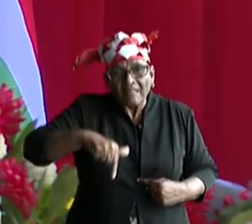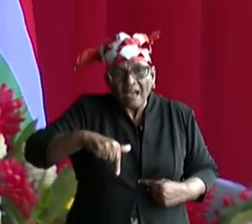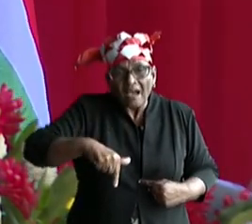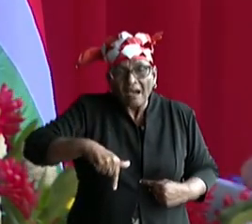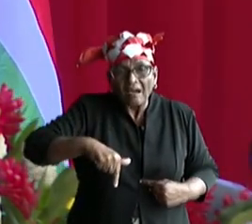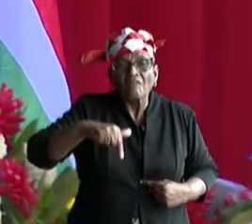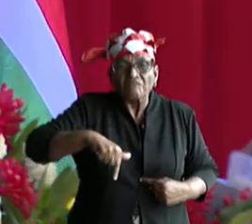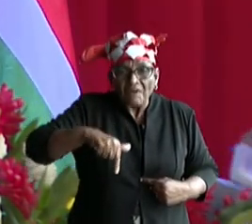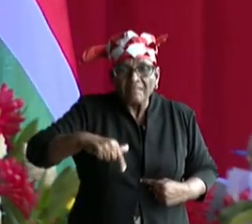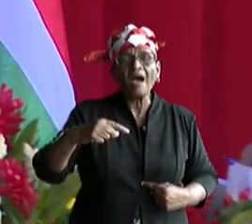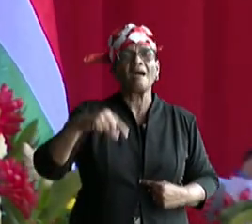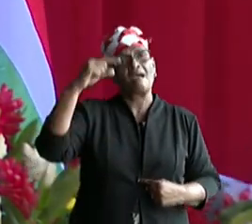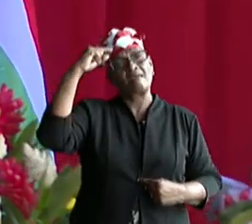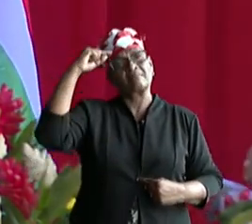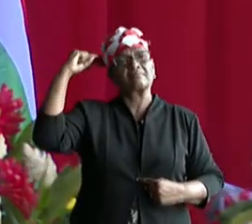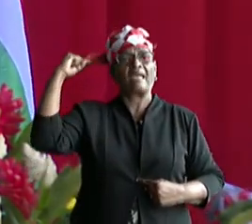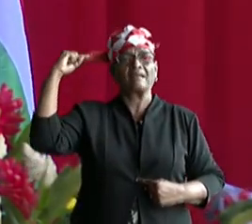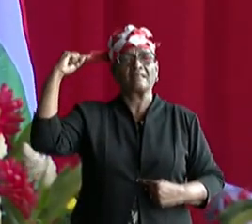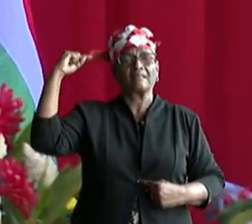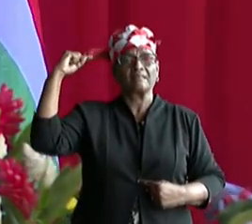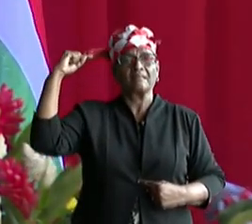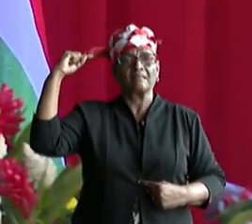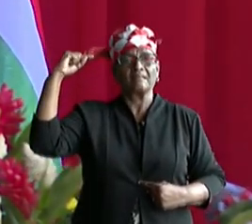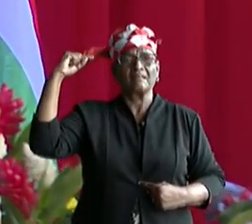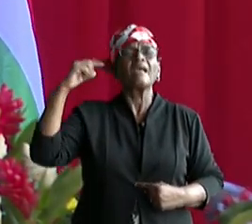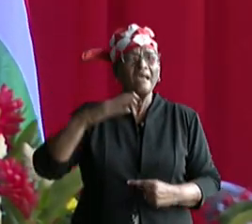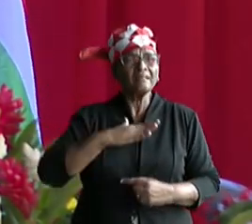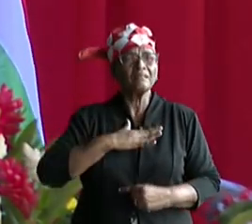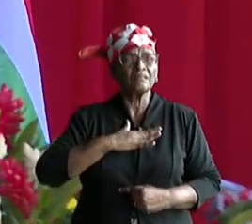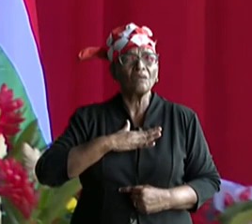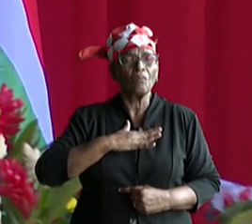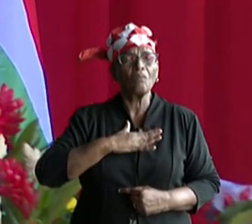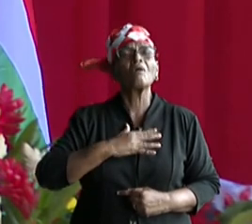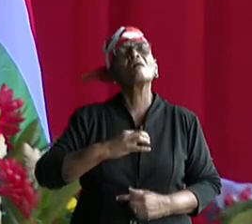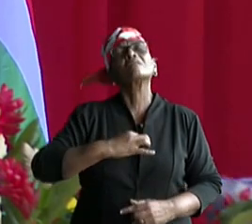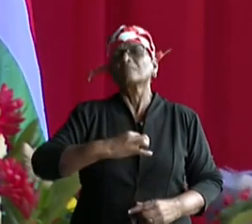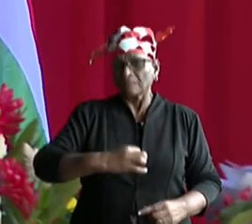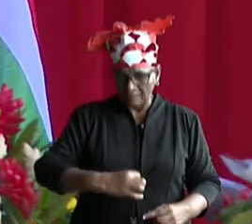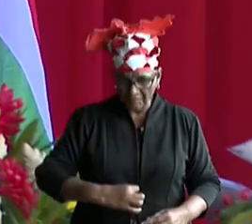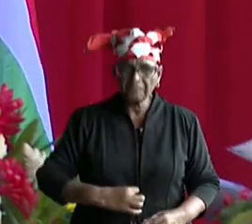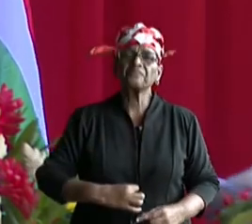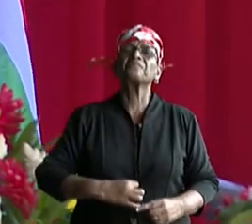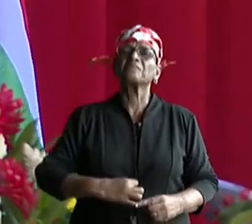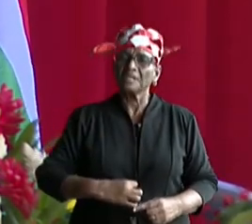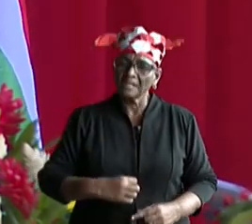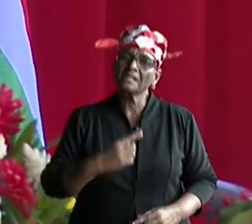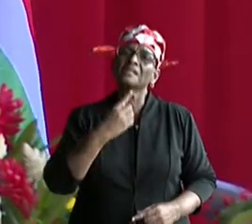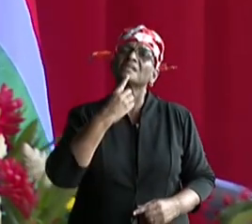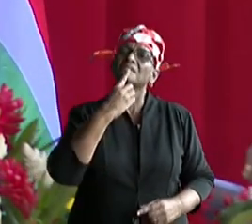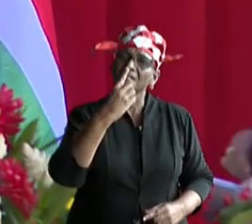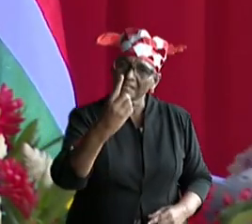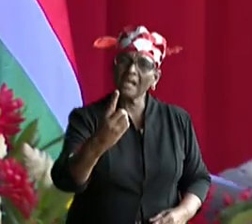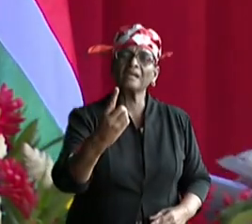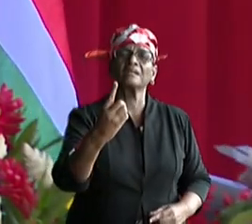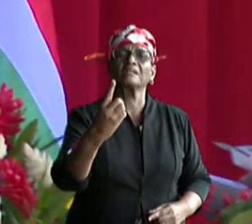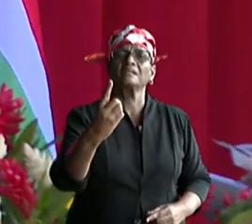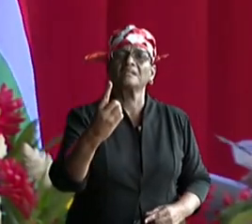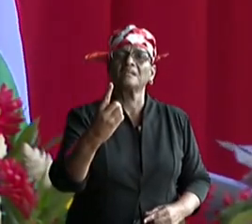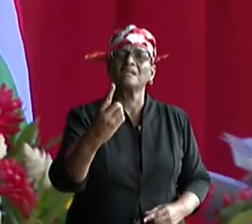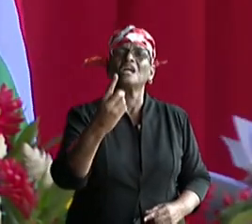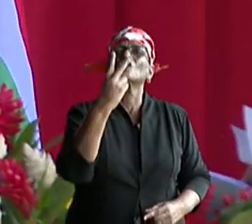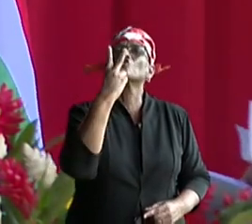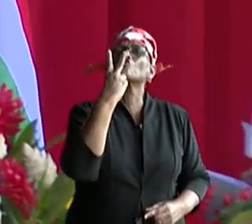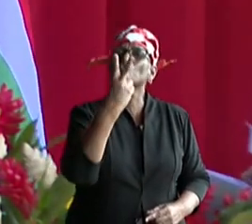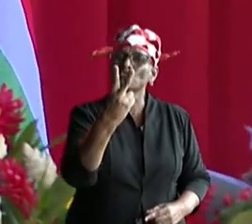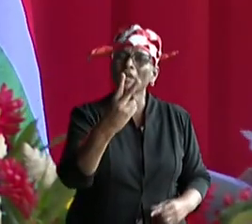te herdenken en natuurlijk onze tevredenheid uit te spreken over het feit dat twee